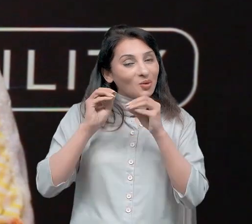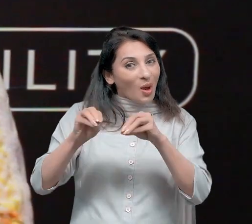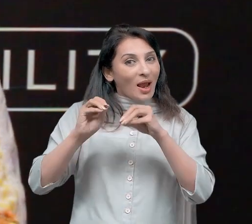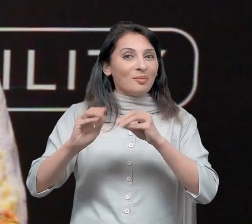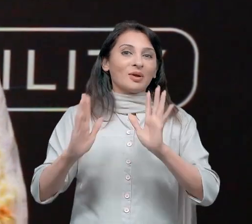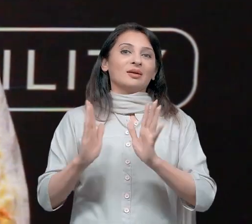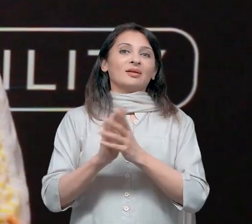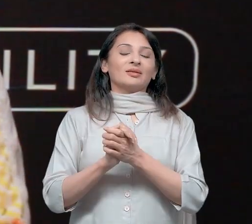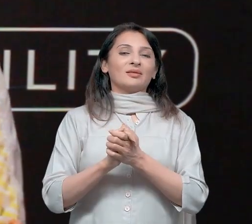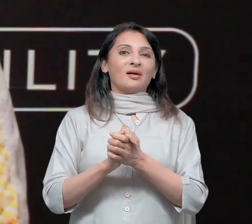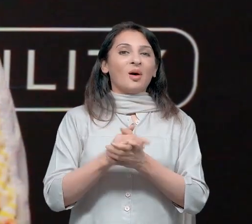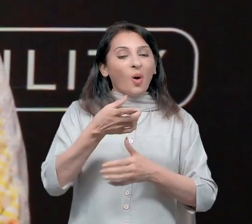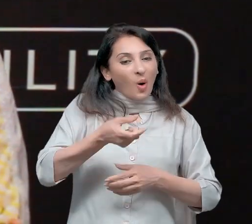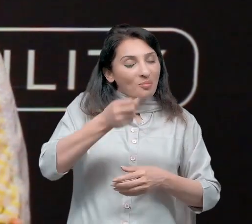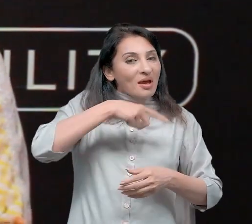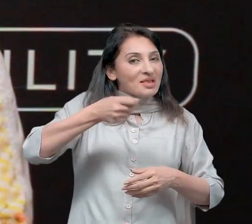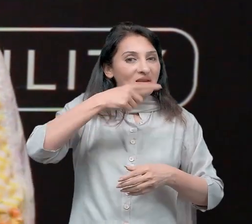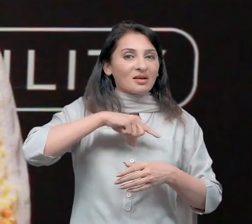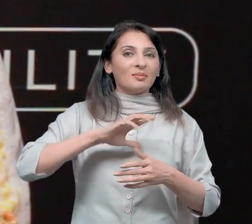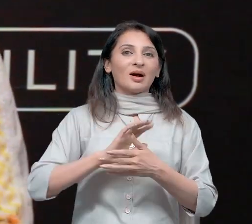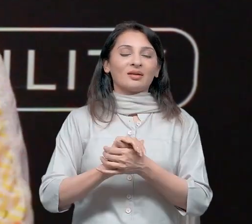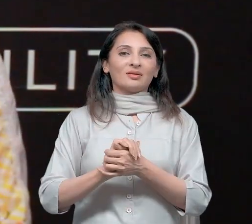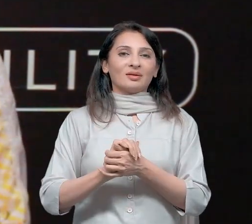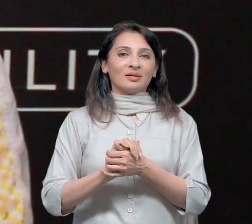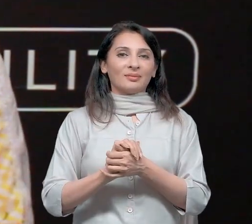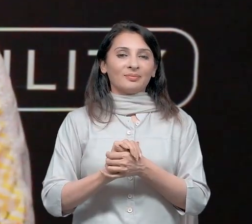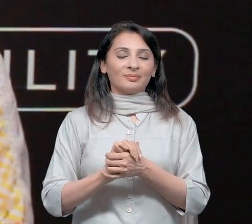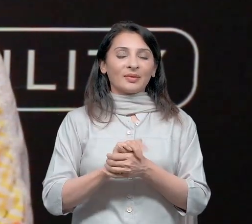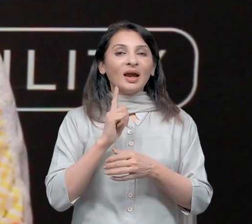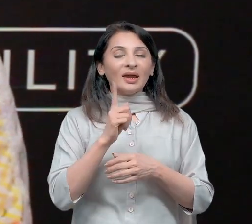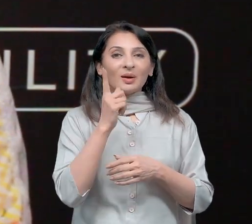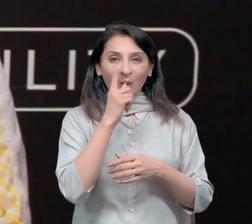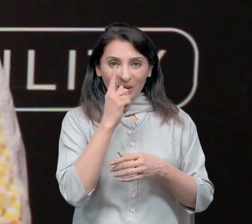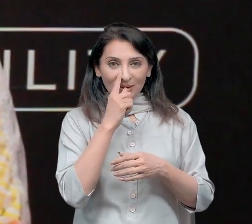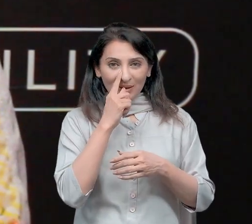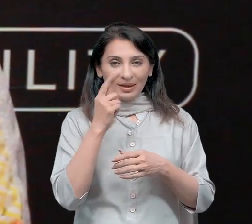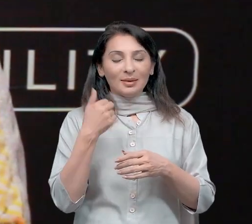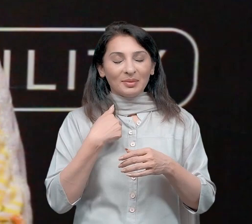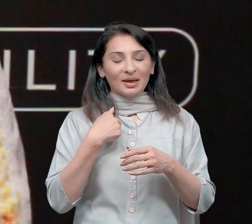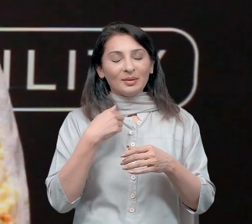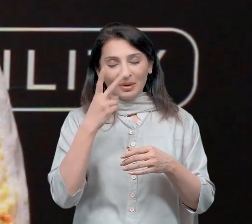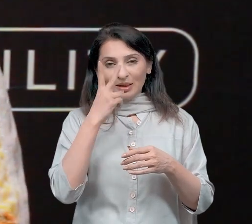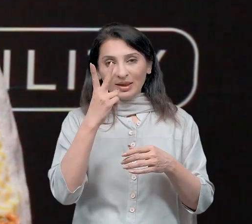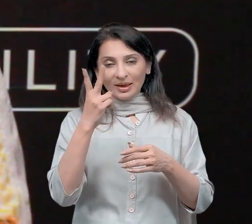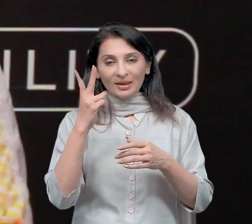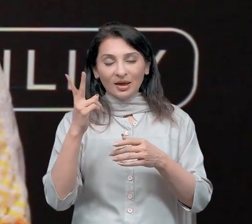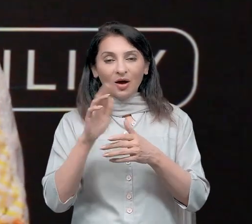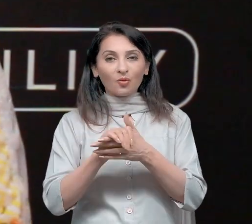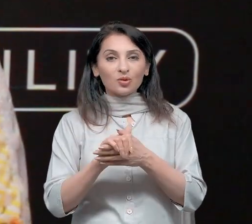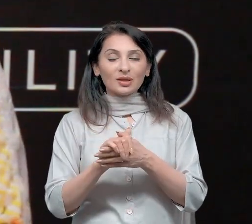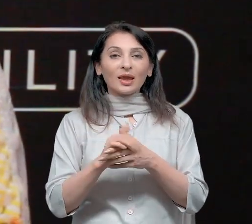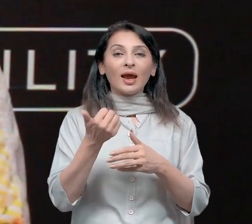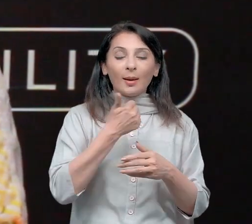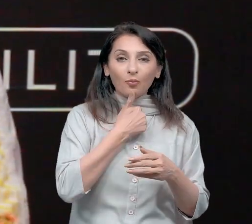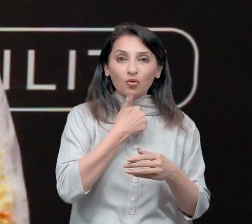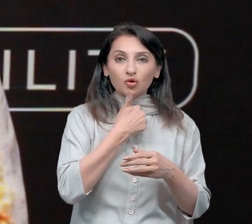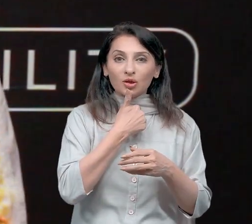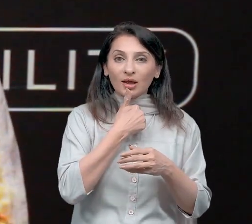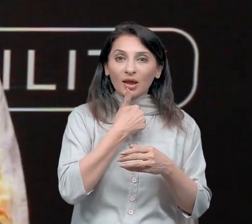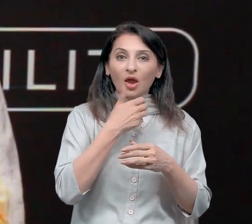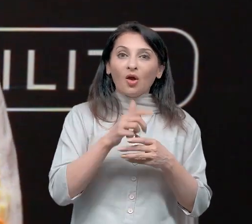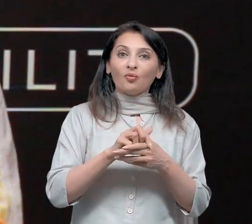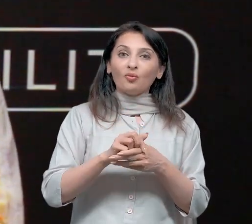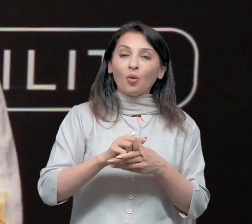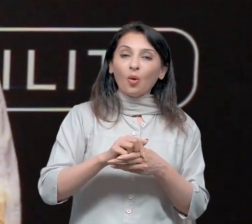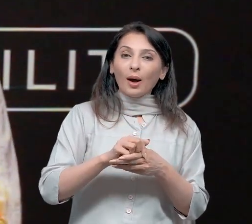بنیں. ایک اور ایک تھیں جو ہمارے کسی ریلیٹیو کو لک آفٹر کرتی تھی، نرس تھی، ان کے ابا فروٹ بیچتے تھے.